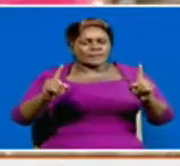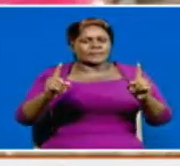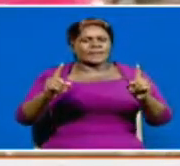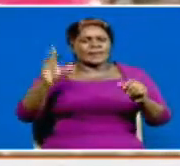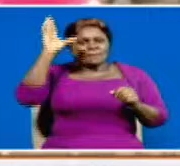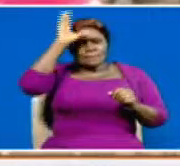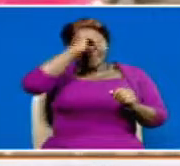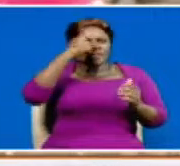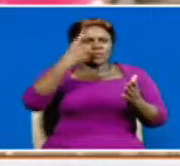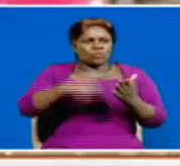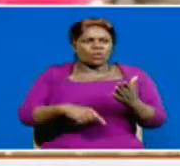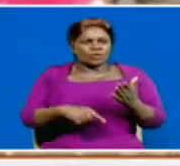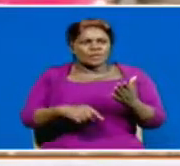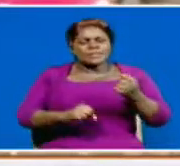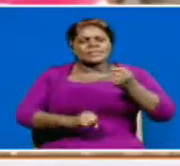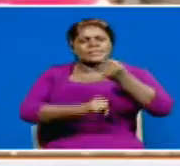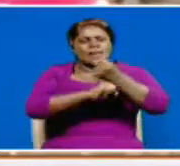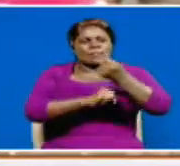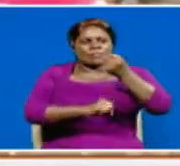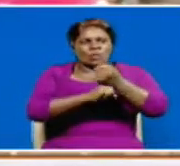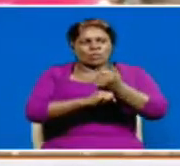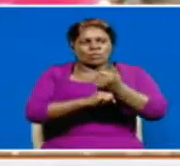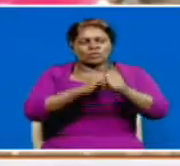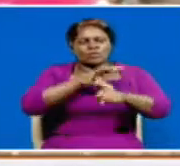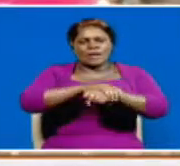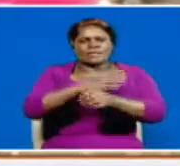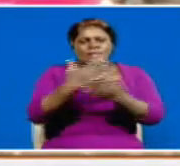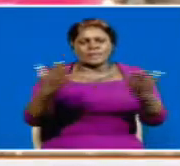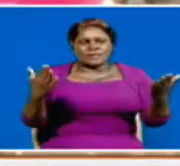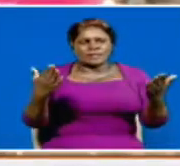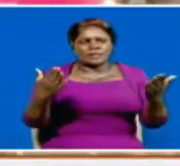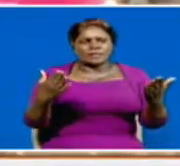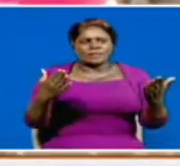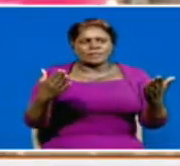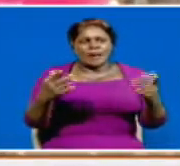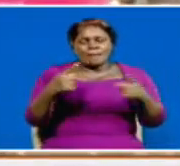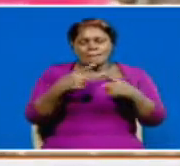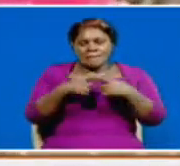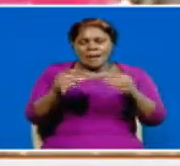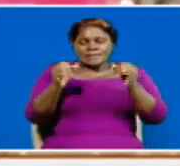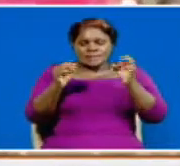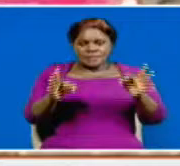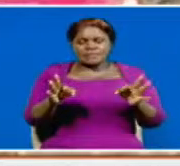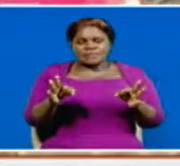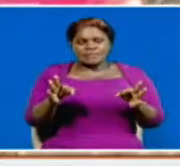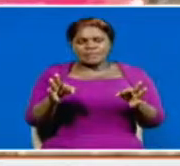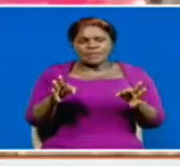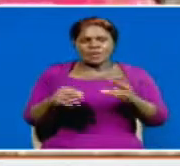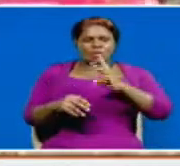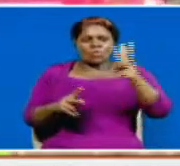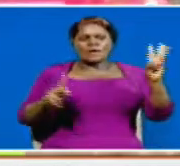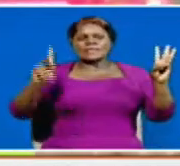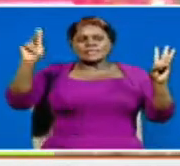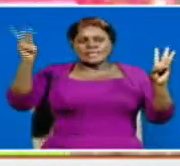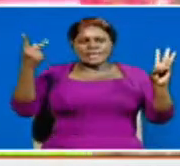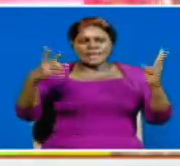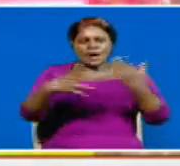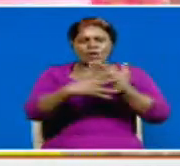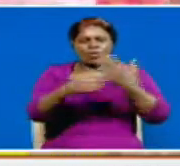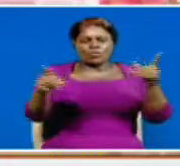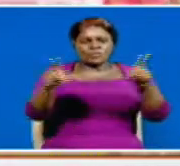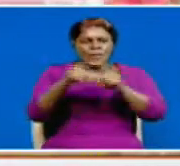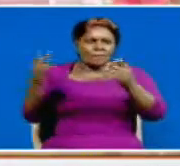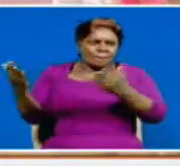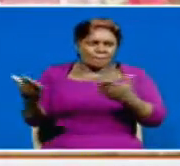inakosa ni pembejeo ama hiyo support ya kupata inputs kutoka the companies. Lakini kama West Kenya na kampuni zingine pia zingeiga mfano wa